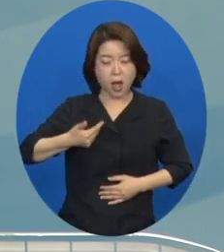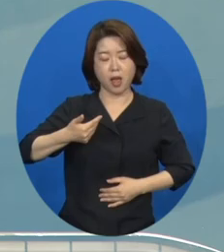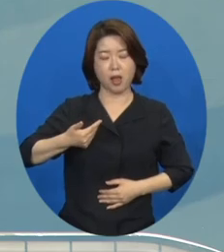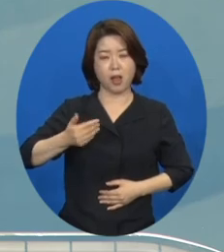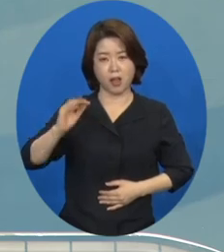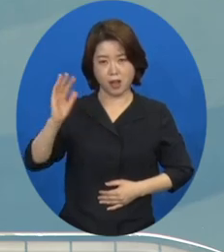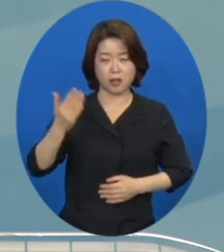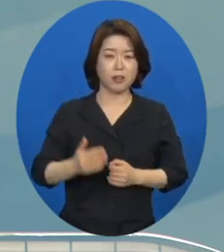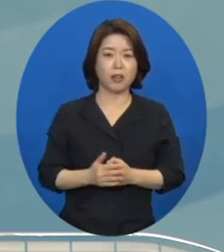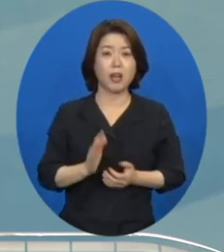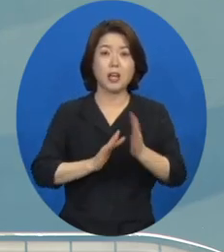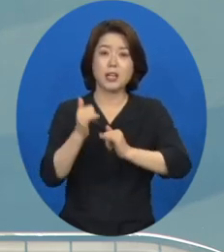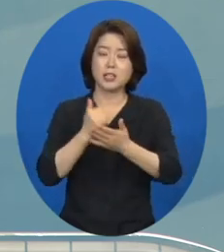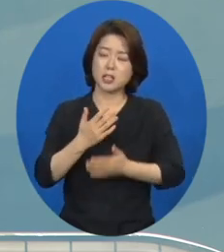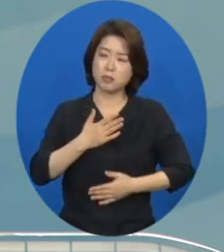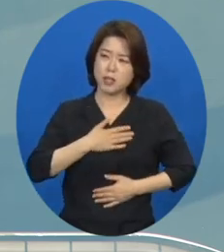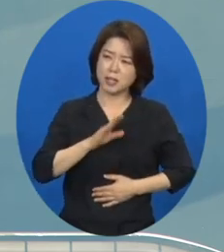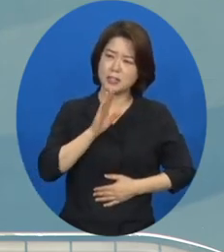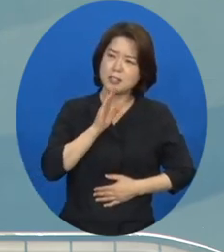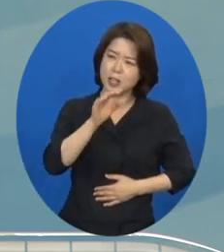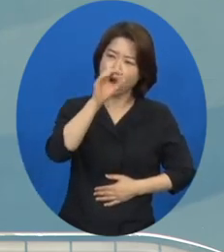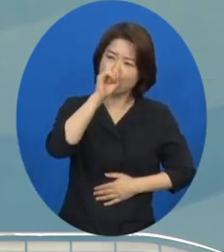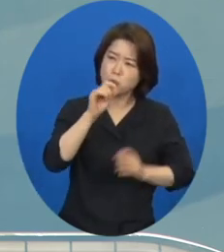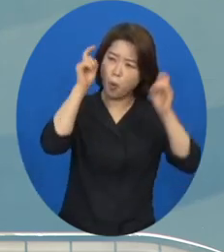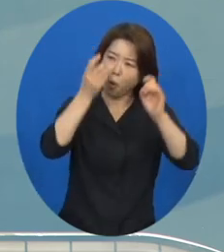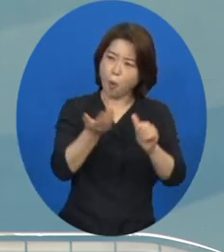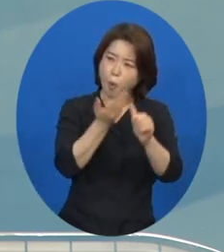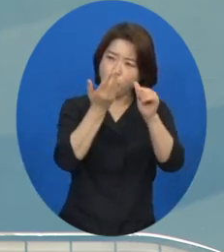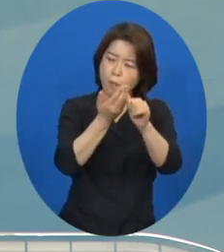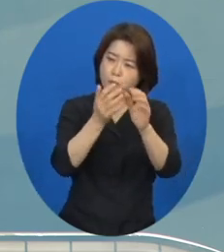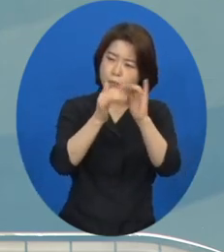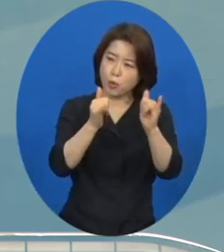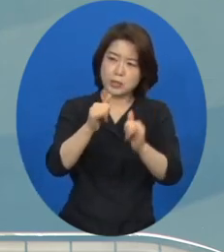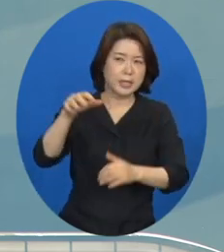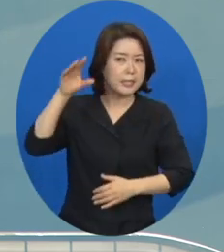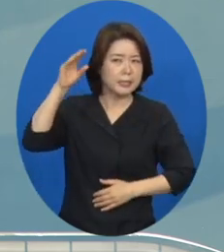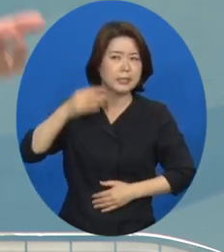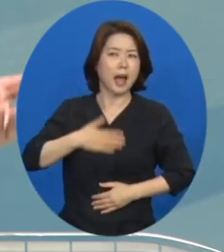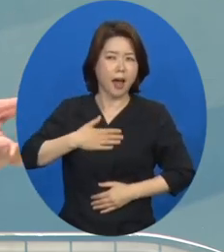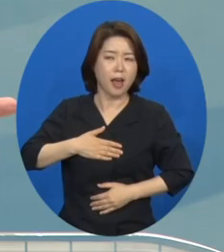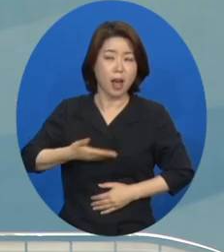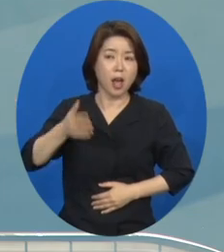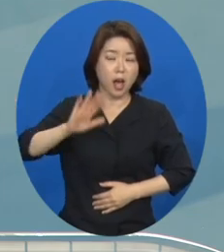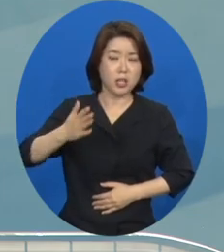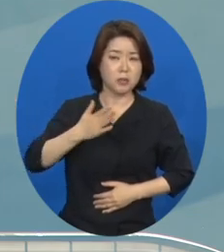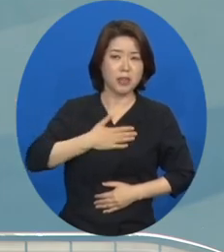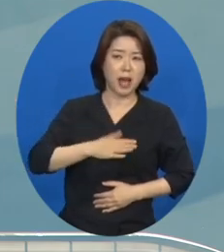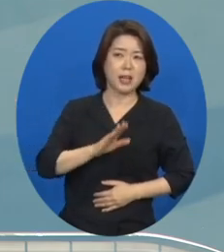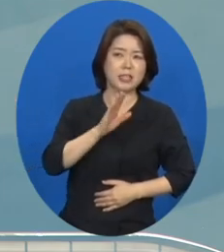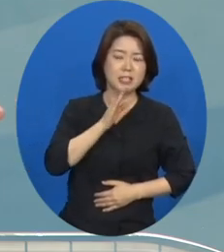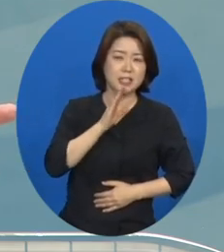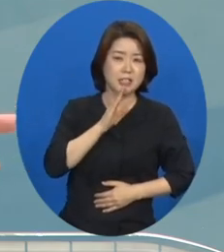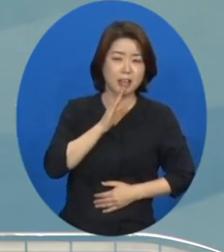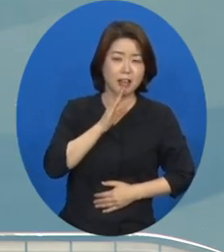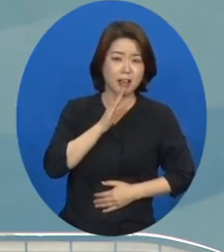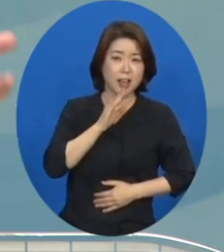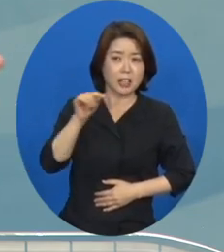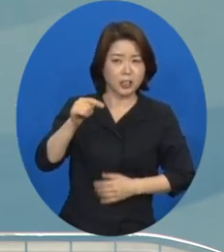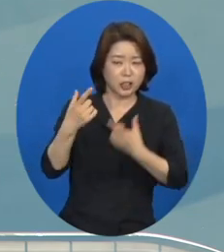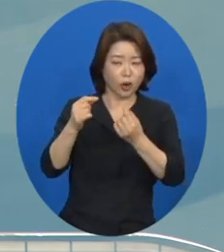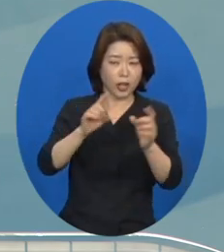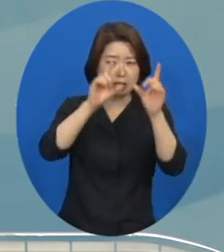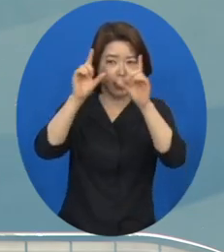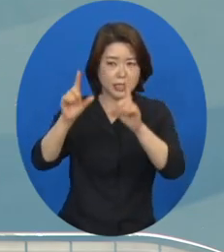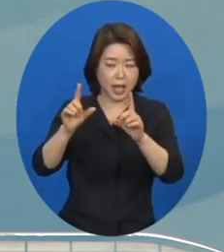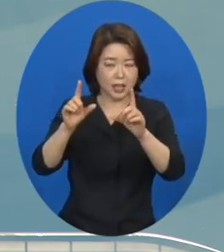때문입니다. 예수님이 나의 선한 목자라고 그렇게 들어서는 알지만 실제로는 예수님이 선한 목자이신 삶을 살지